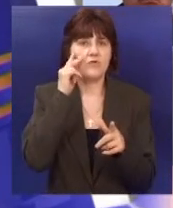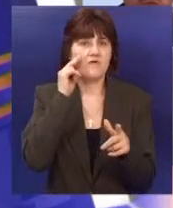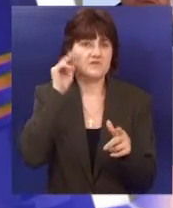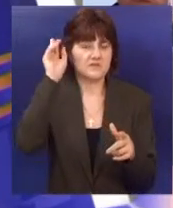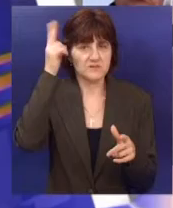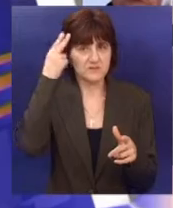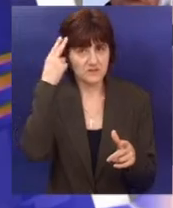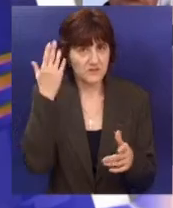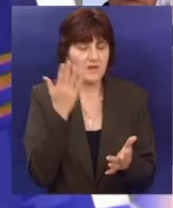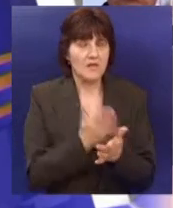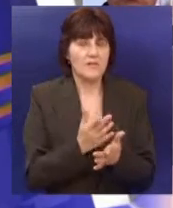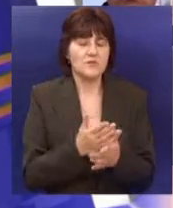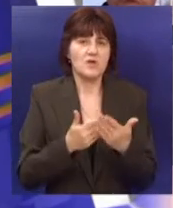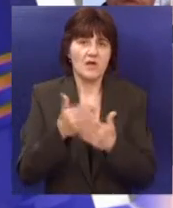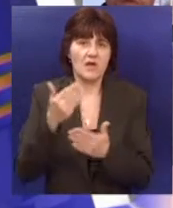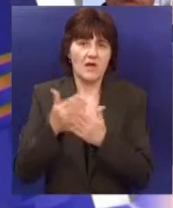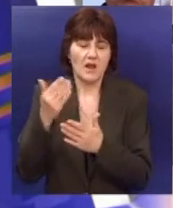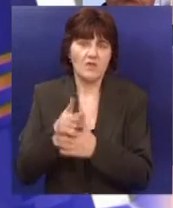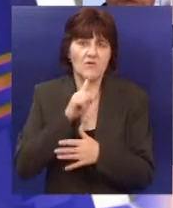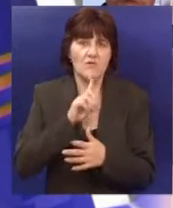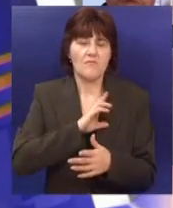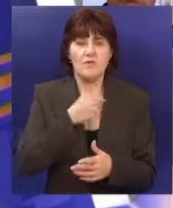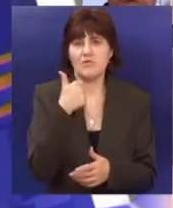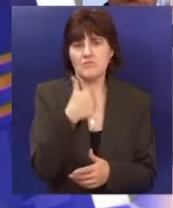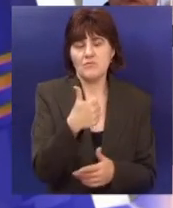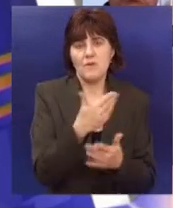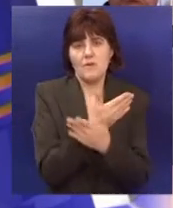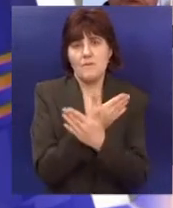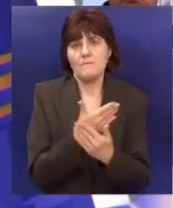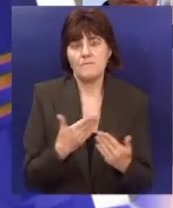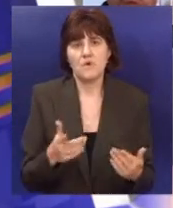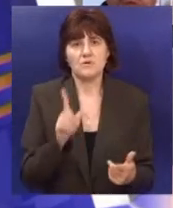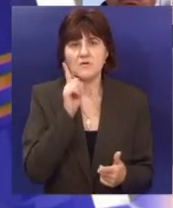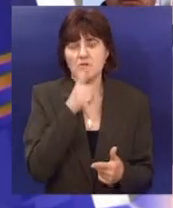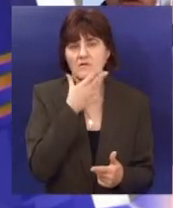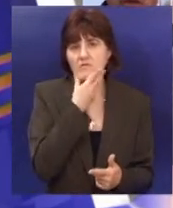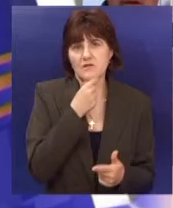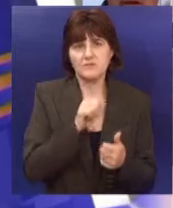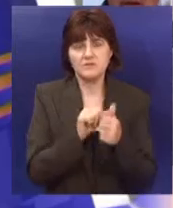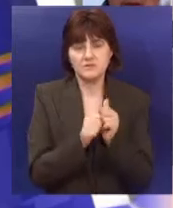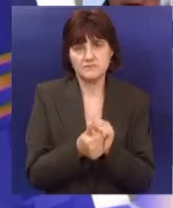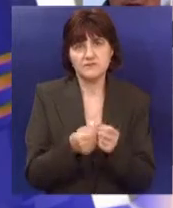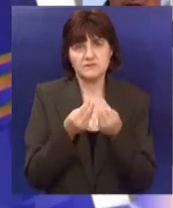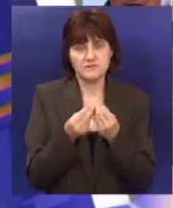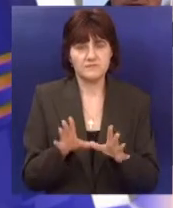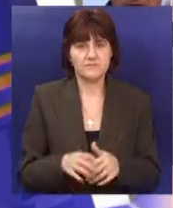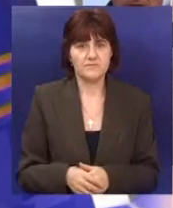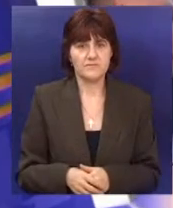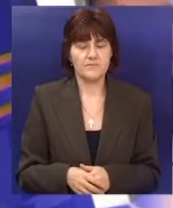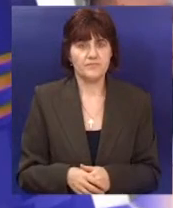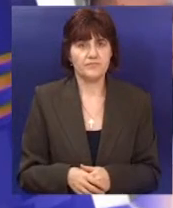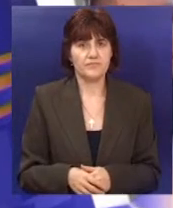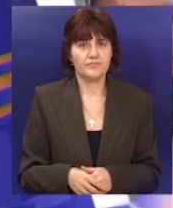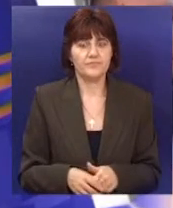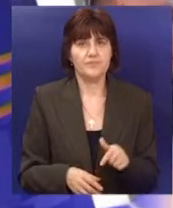biti jedan od, da kažemo, gradova u Vojvodini sa najboljom, najmodernijom i za građane najpristupačnijom sportskom infrastrukturom.